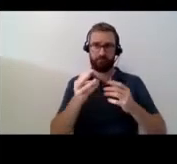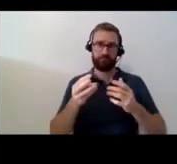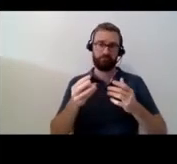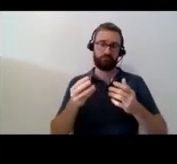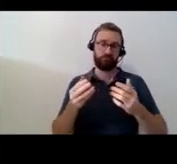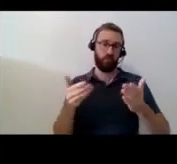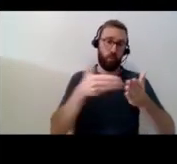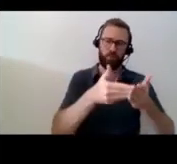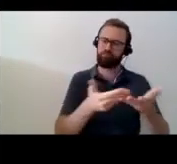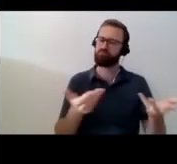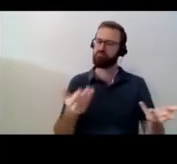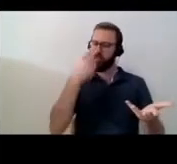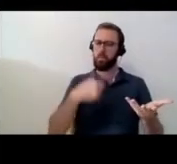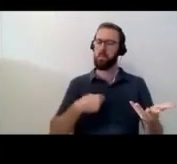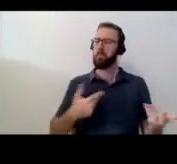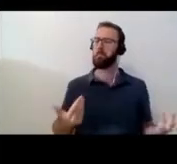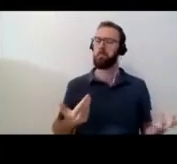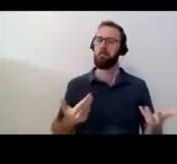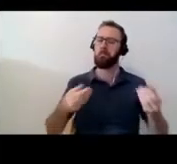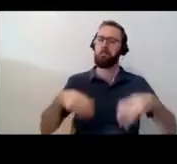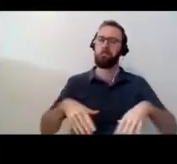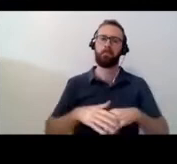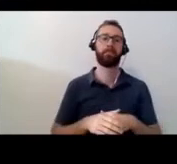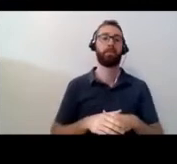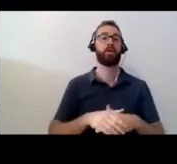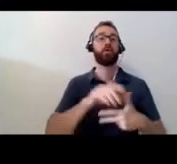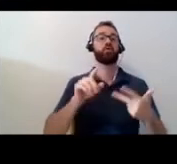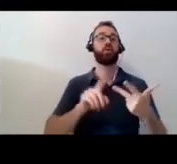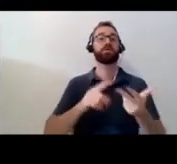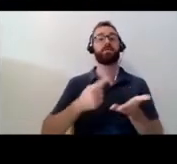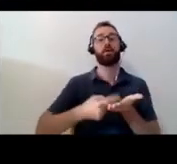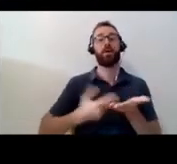Ce qui m'amène au troisième argument, celui de la sécurité.